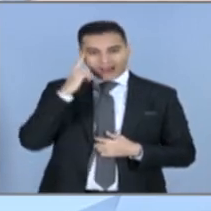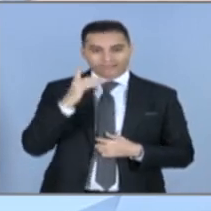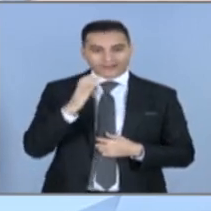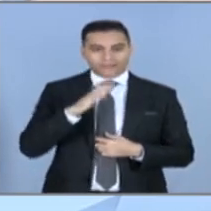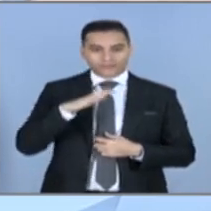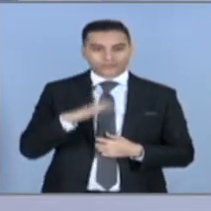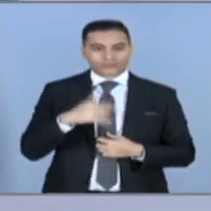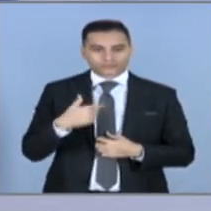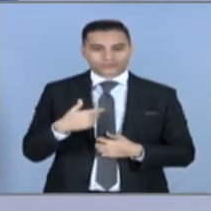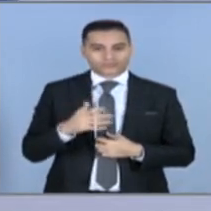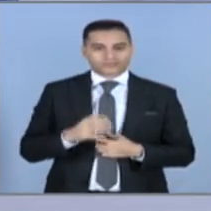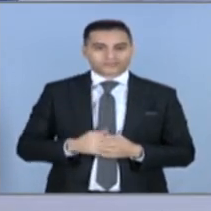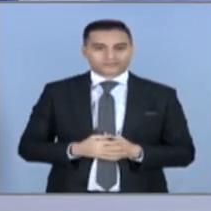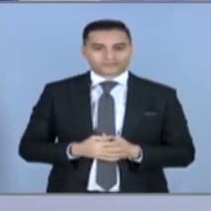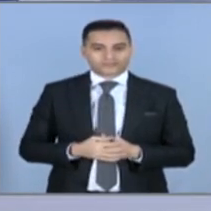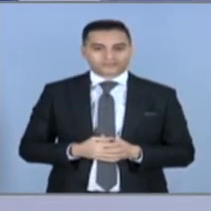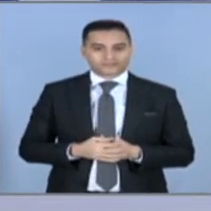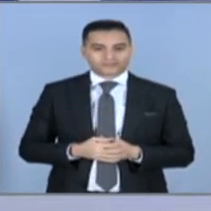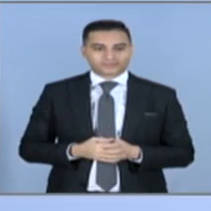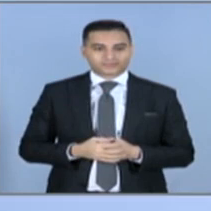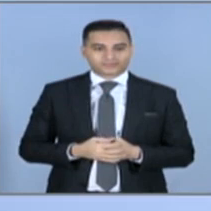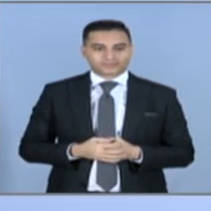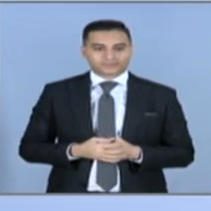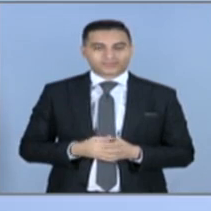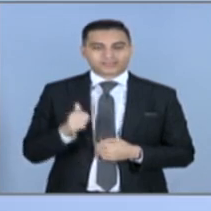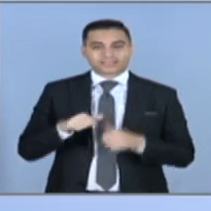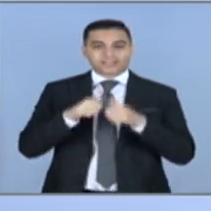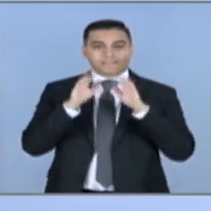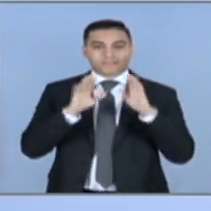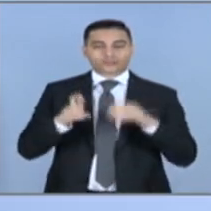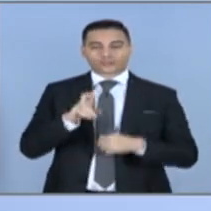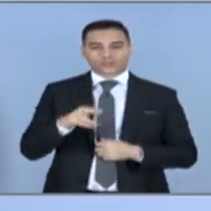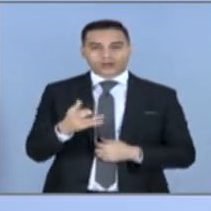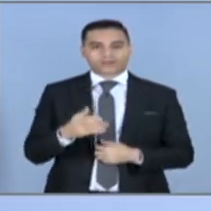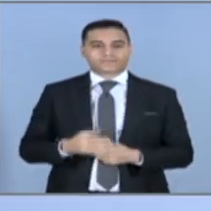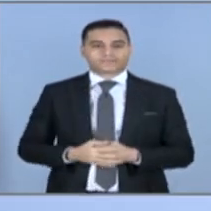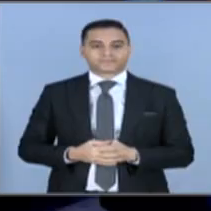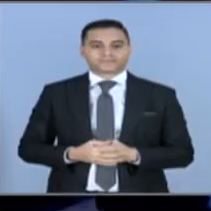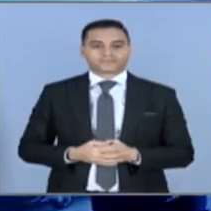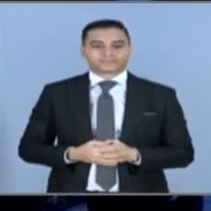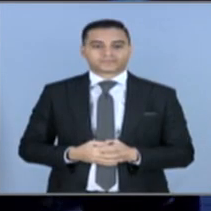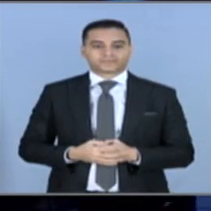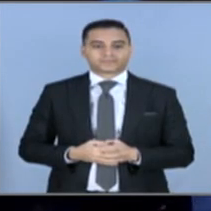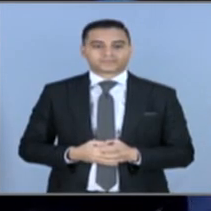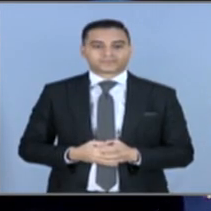الإجابة تدوسي بسرعة. ما تدوسيش، لا اتفقنا؟ سينما ومسرح، والسؤال هو